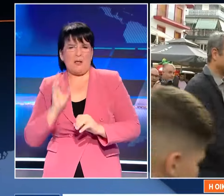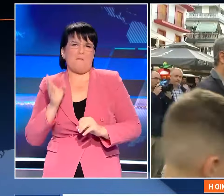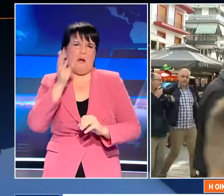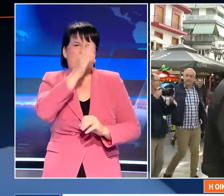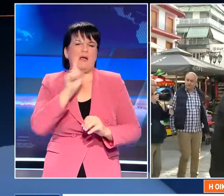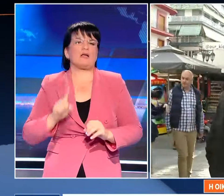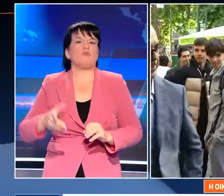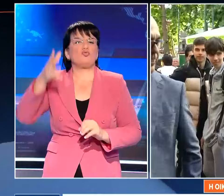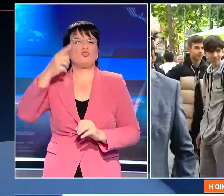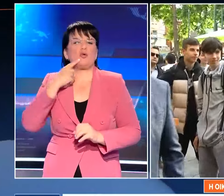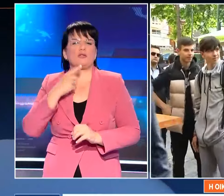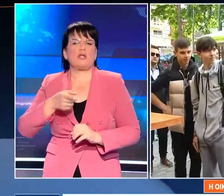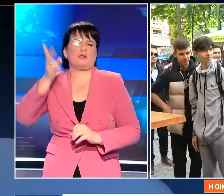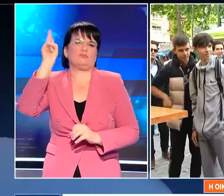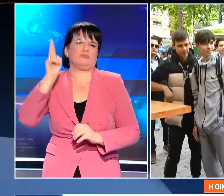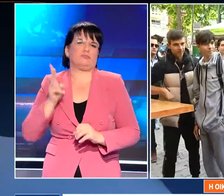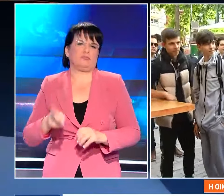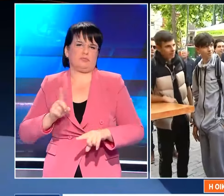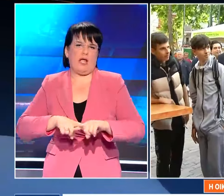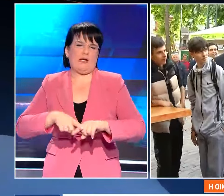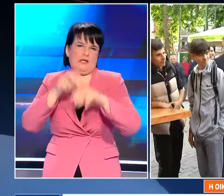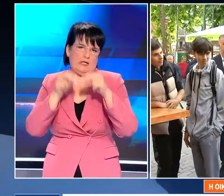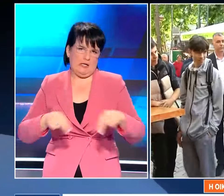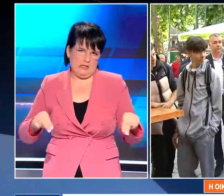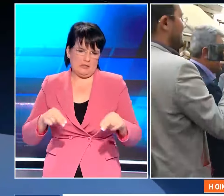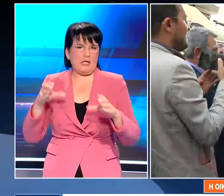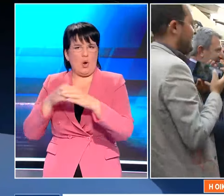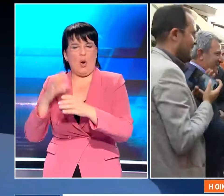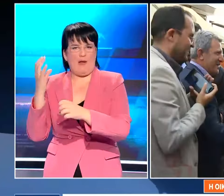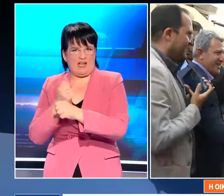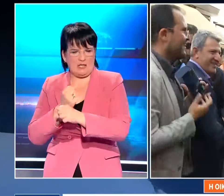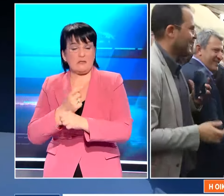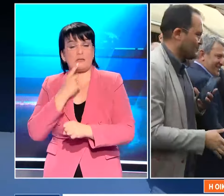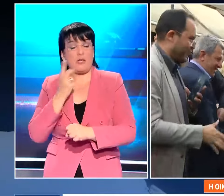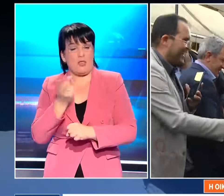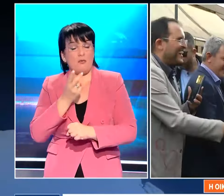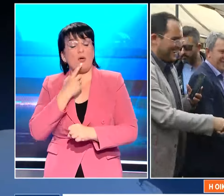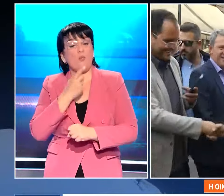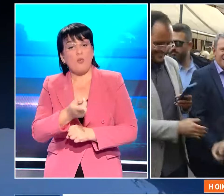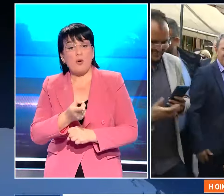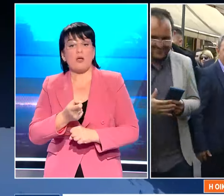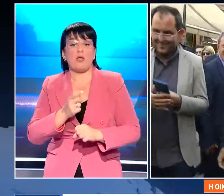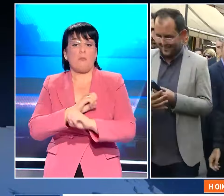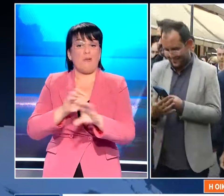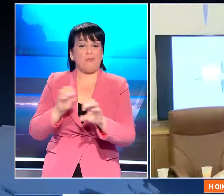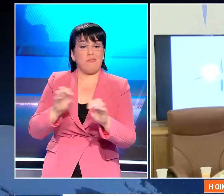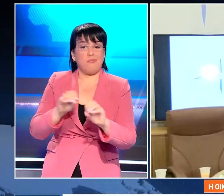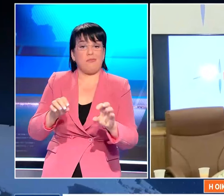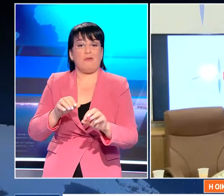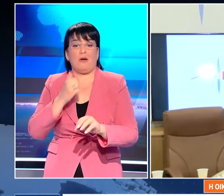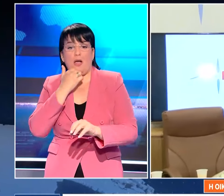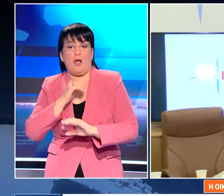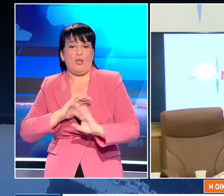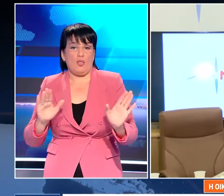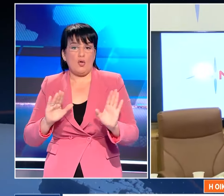Κυριάκος Μητσοτάκης εξαπέλυσε πειρά σε βάρος της ελληνικής λύσης αλλά και της νίκης, επιχειρώντας να μειώσει τις διαρροές από τα δεξιά του, με τον